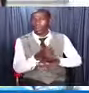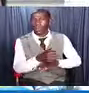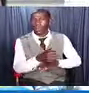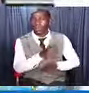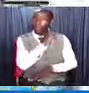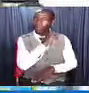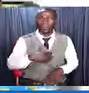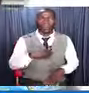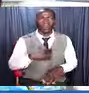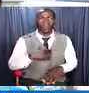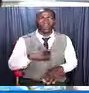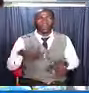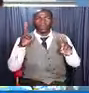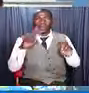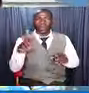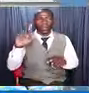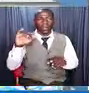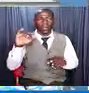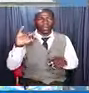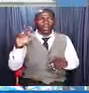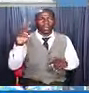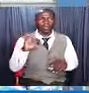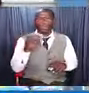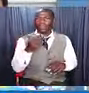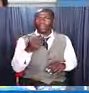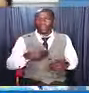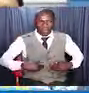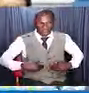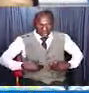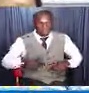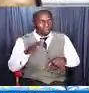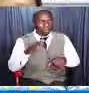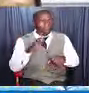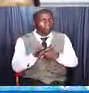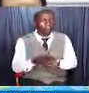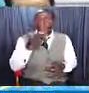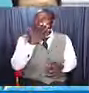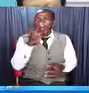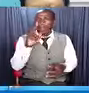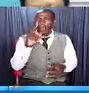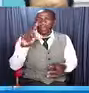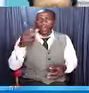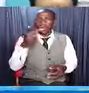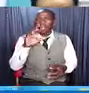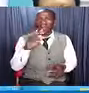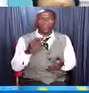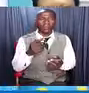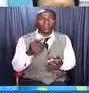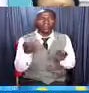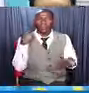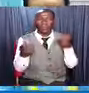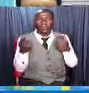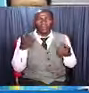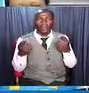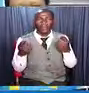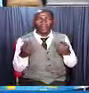insulted and blamed. Anasema, rimba manunguniko hayo mengi ni njaa tu. He says all that mummery is hunger. Ile, take this sugar. Na majani yale. And